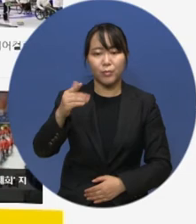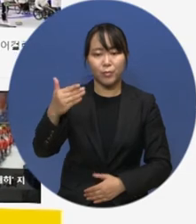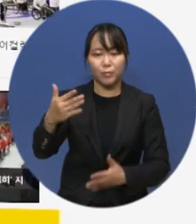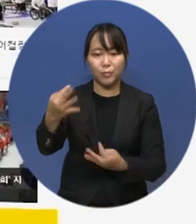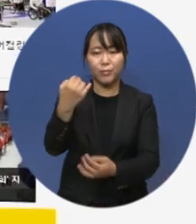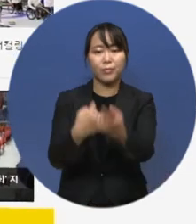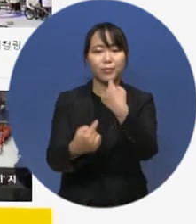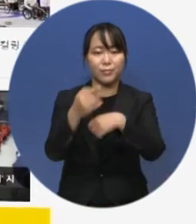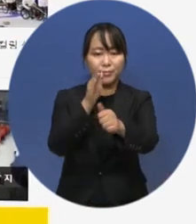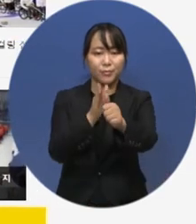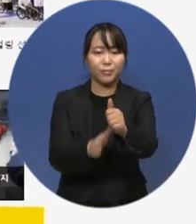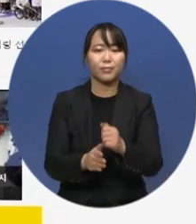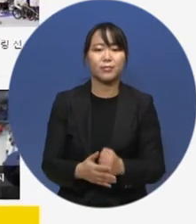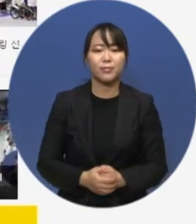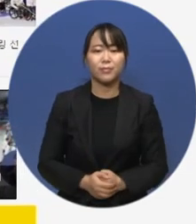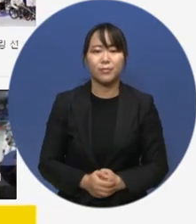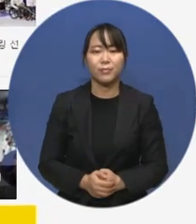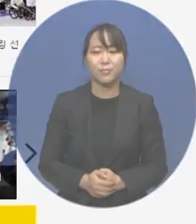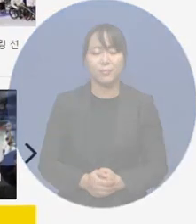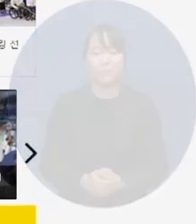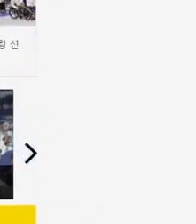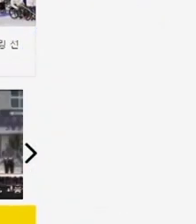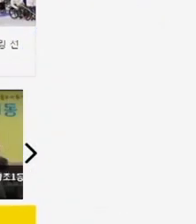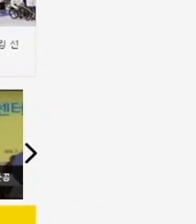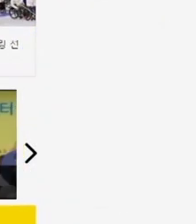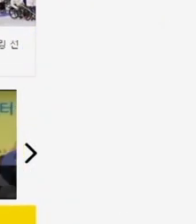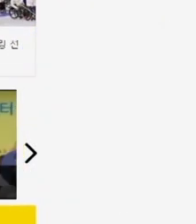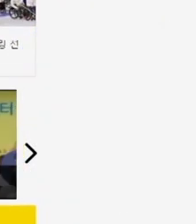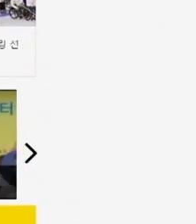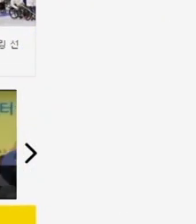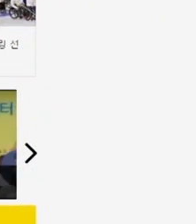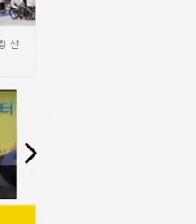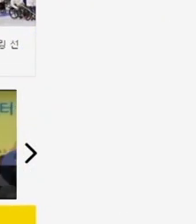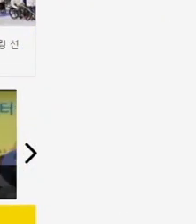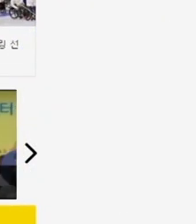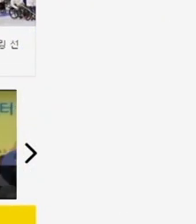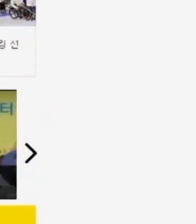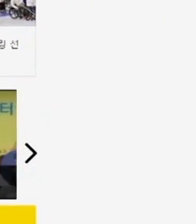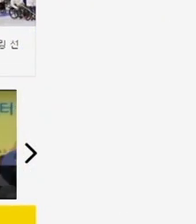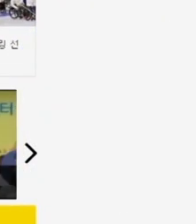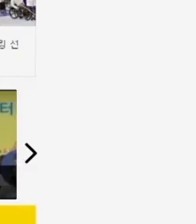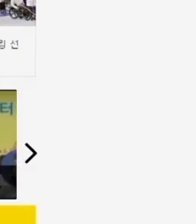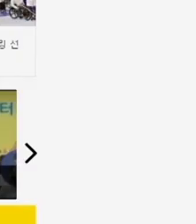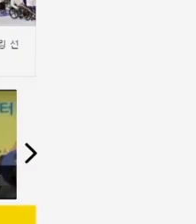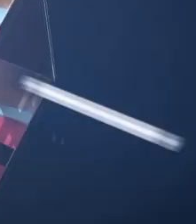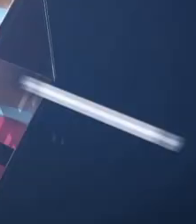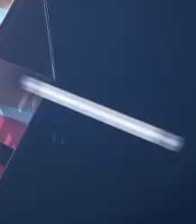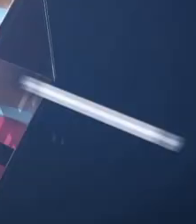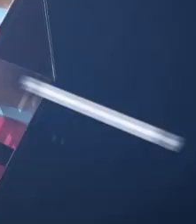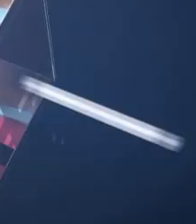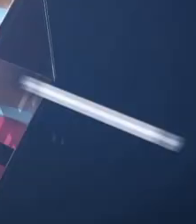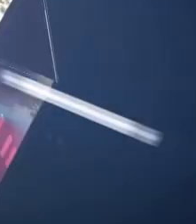전화번호 02-2655-9519로 많은 제보 바랍니다. Thank you.